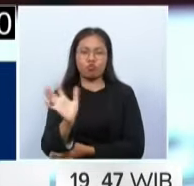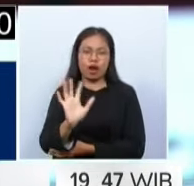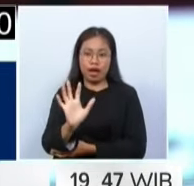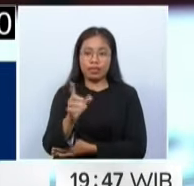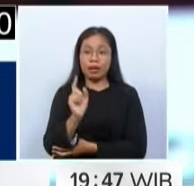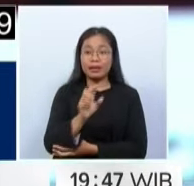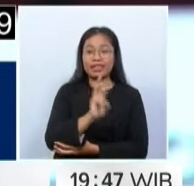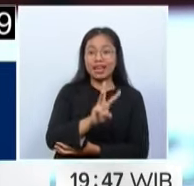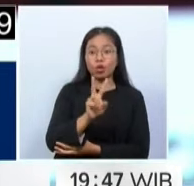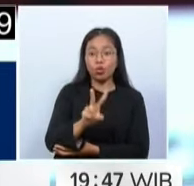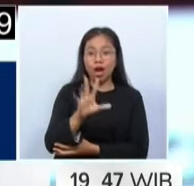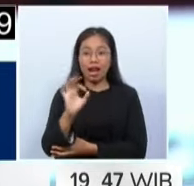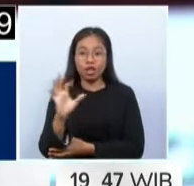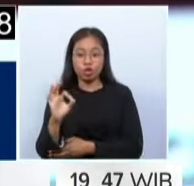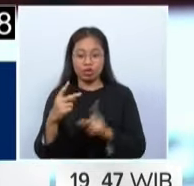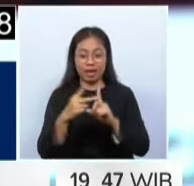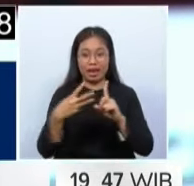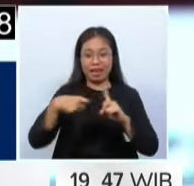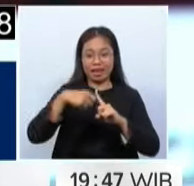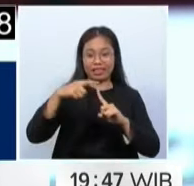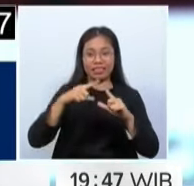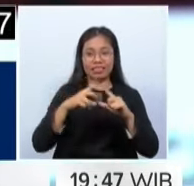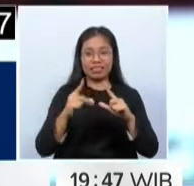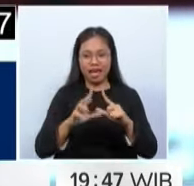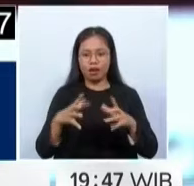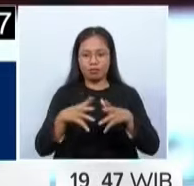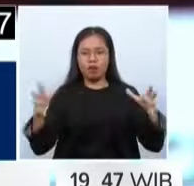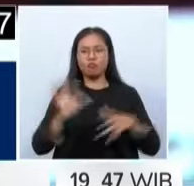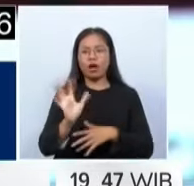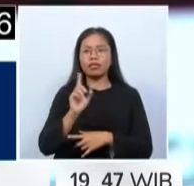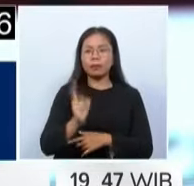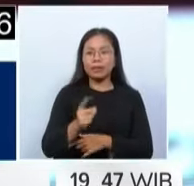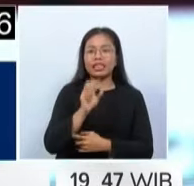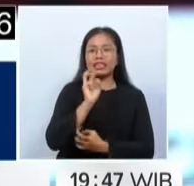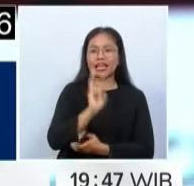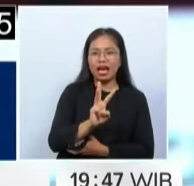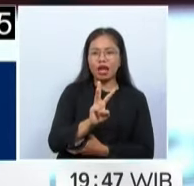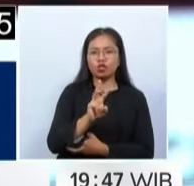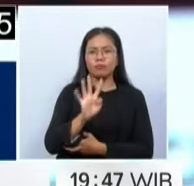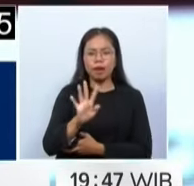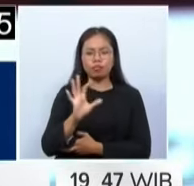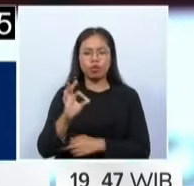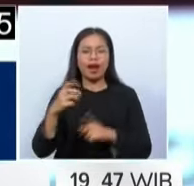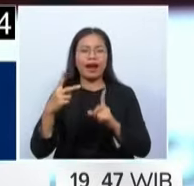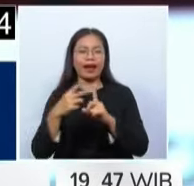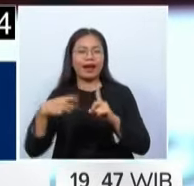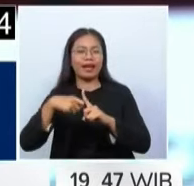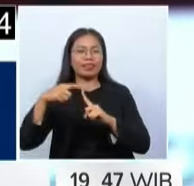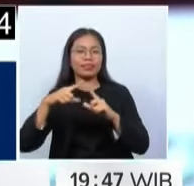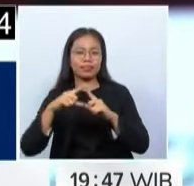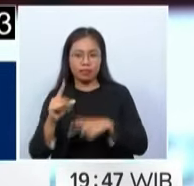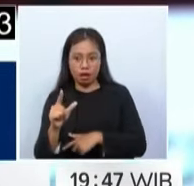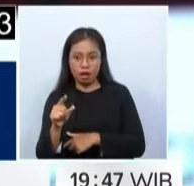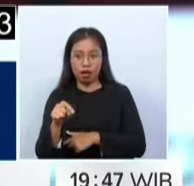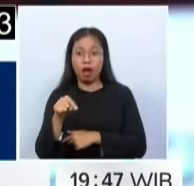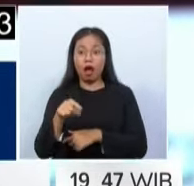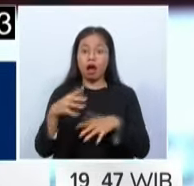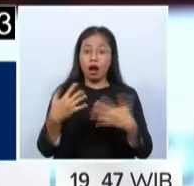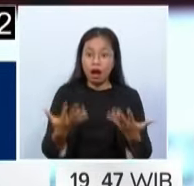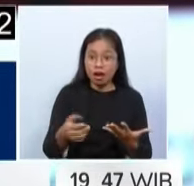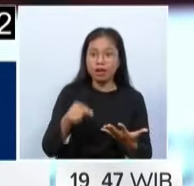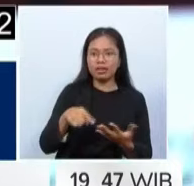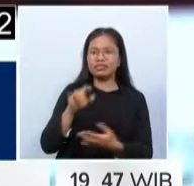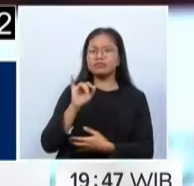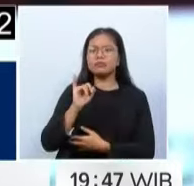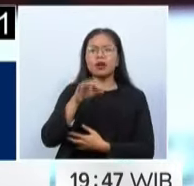tapi 340.000 hektar Saya klarifikasi kemudian itu pun Sal melanjutkan itu pun salah